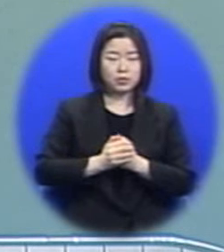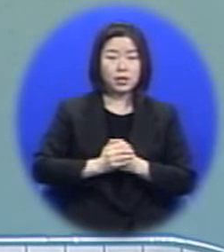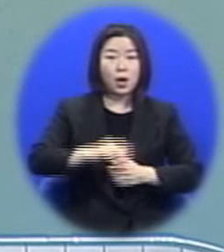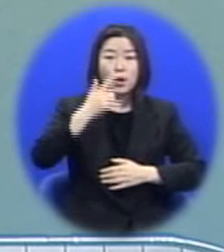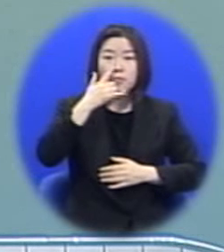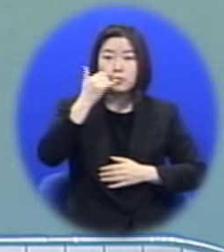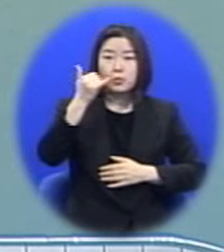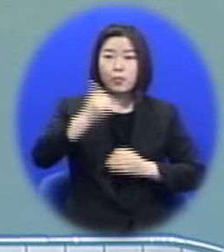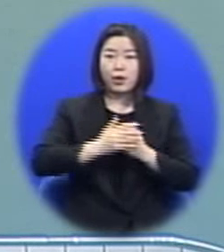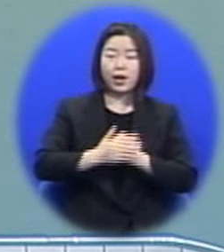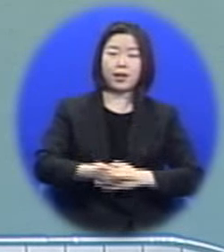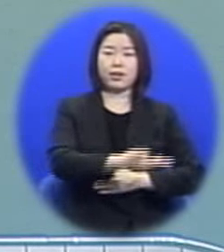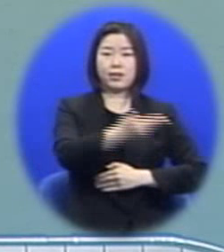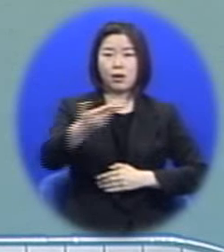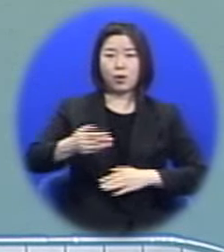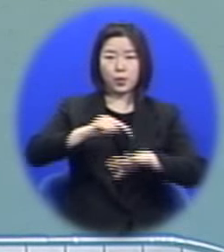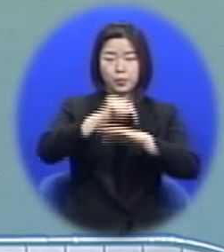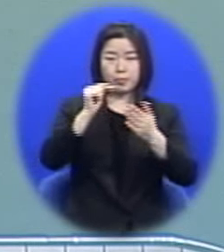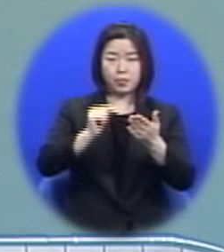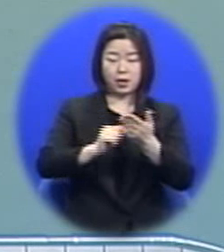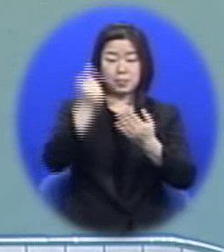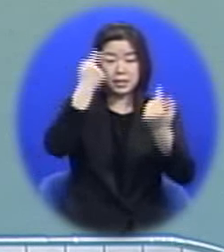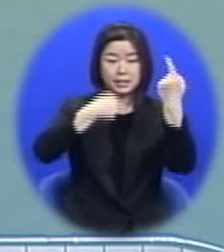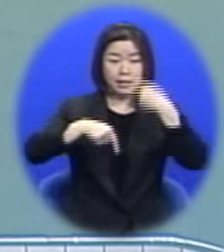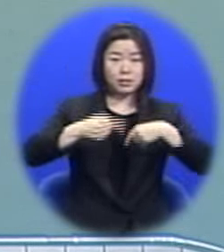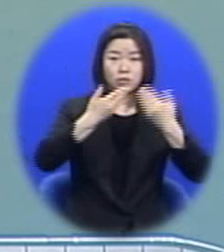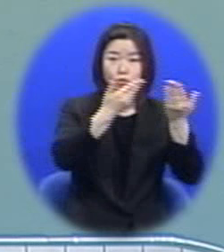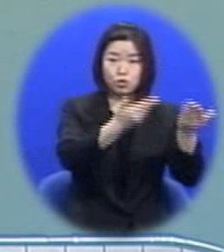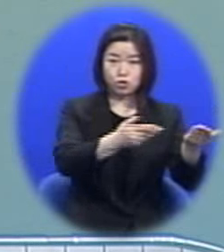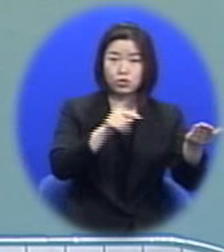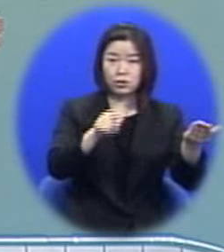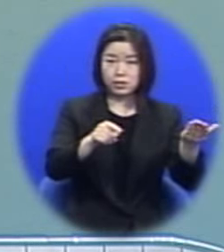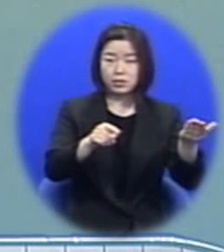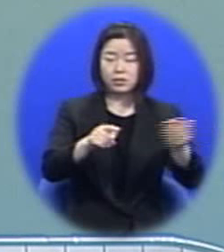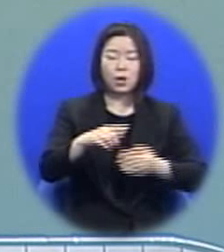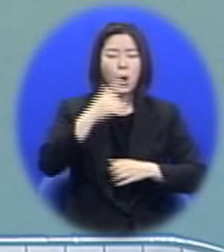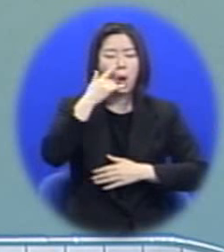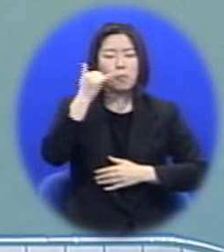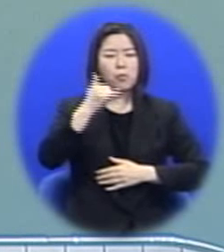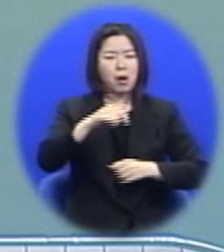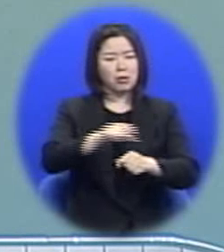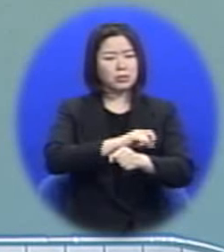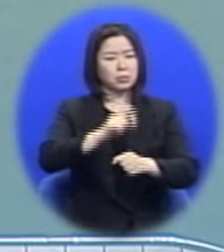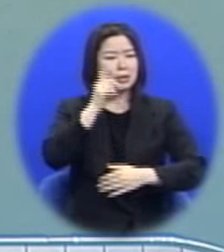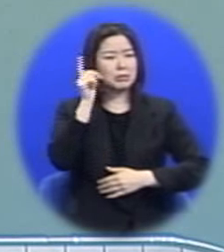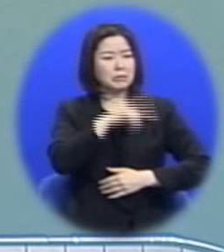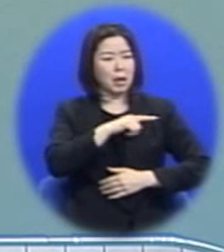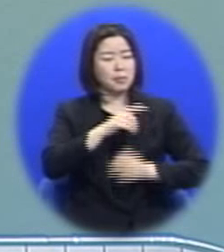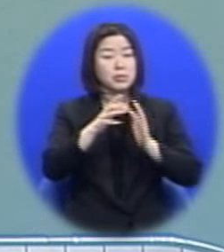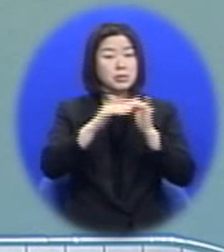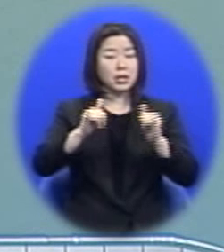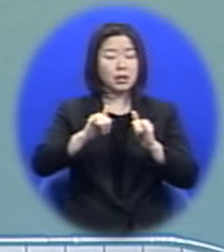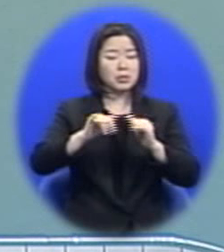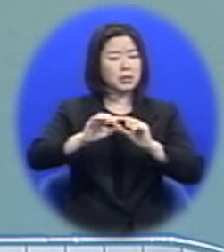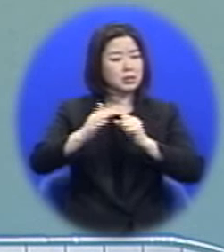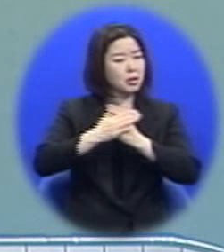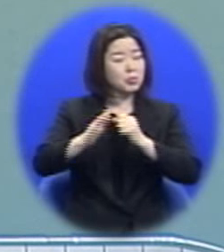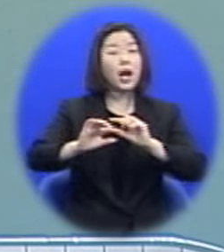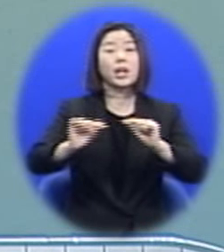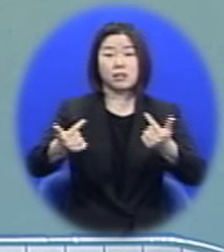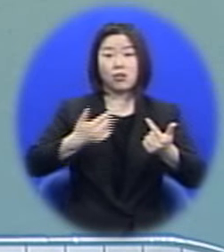부모가 여러분의 마음의 상처를 준 것은 부모가 특별히 나쁜 사람이기 때문이 아니라는 것을 아셔야 됩니다.